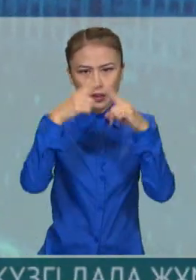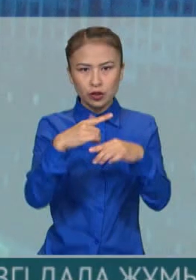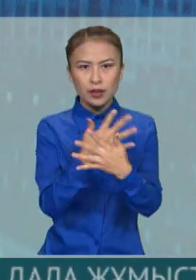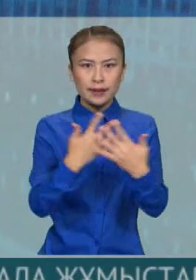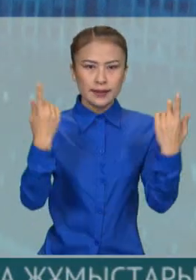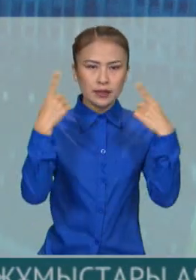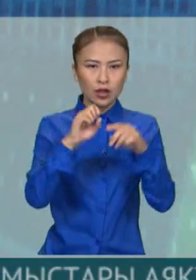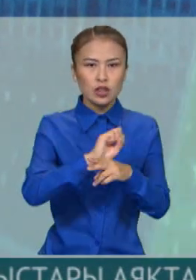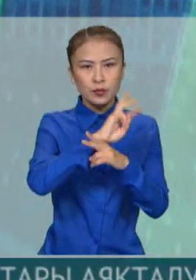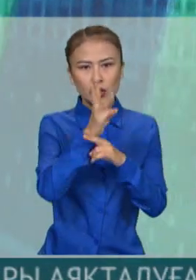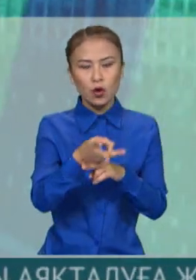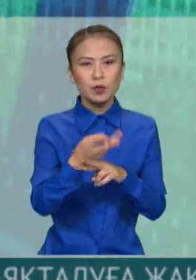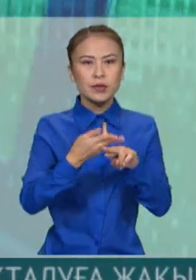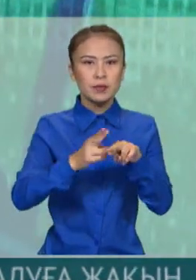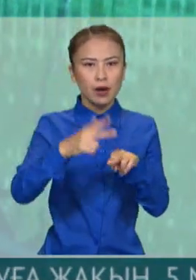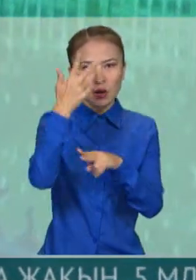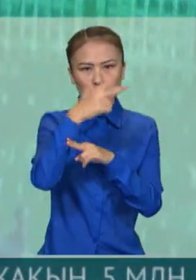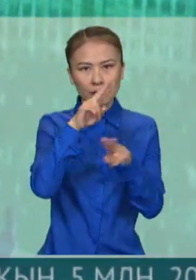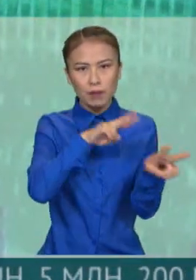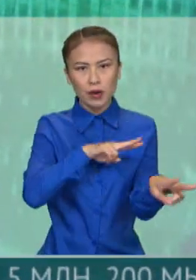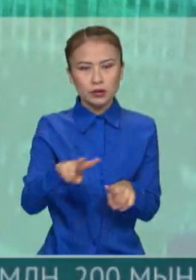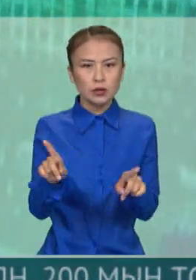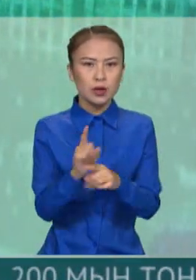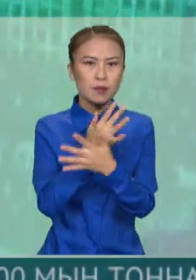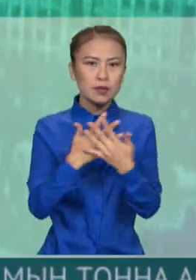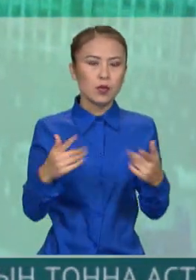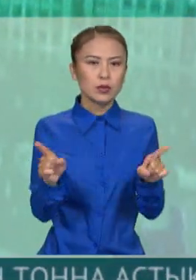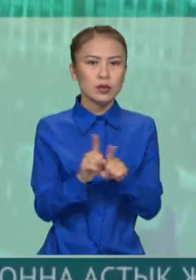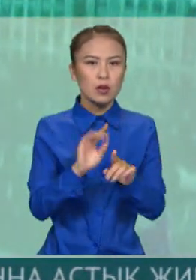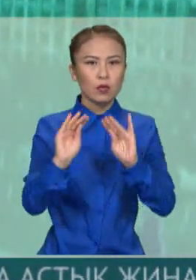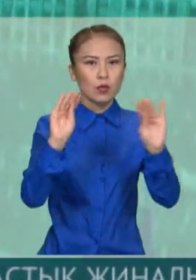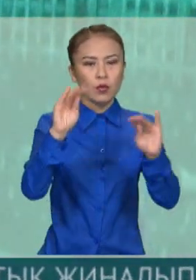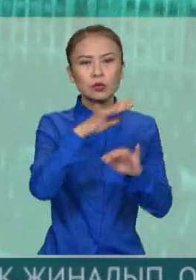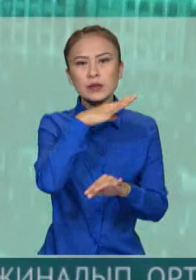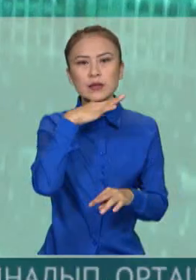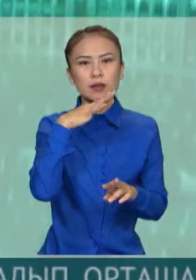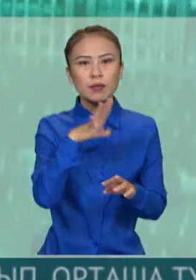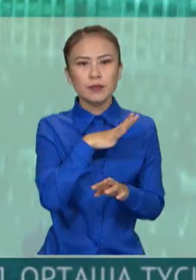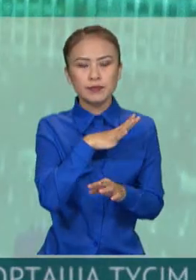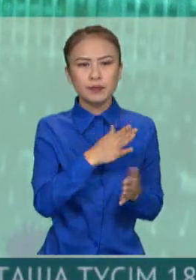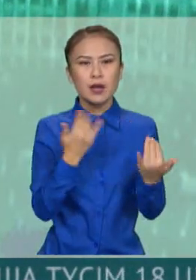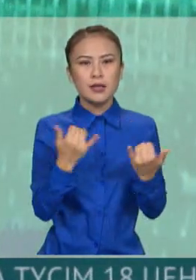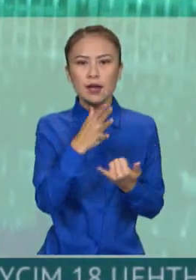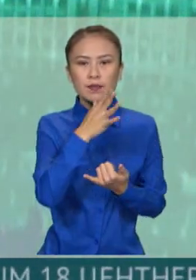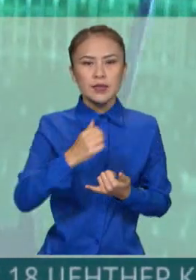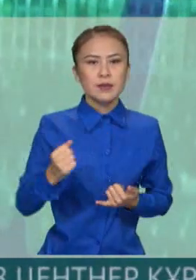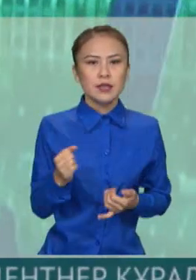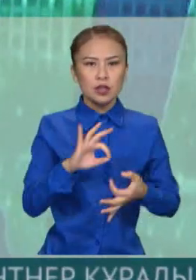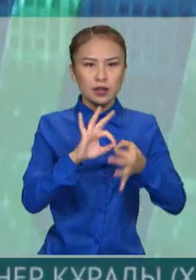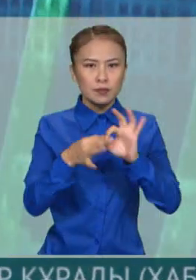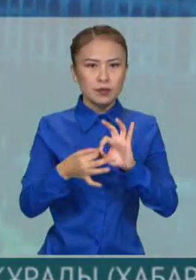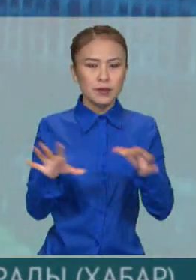технологиялар, инженерлік-техникалық жабдықтау, бейне бақылаудың саналуан түрі, тағы да басқа қондырғылар көпшілік назарына ұсынылады. Қазір әріптесім